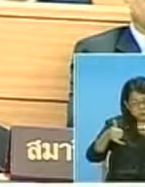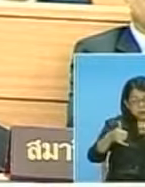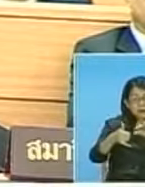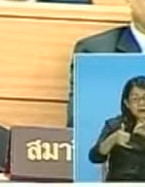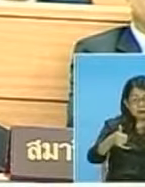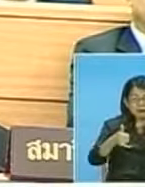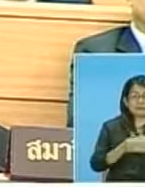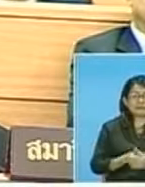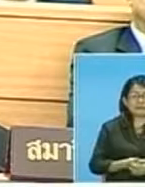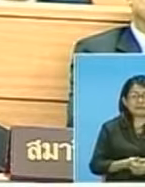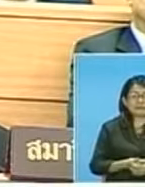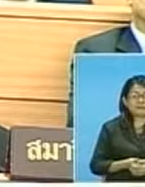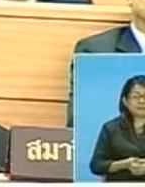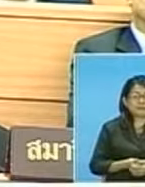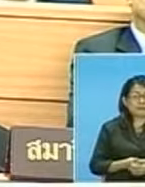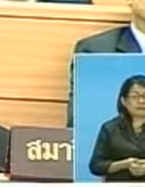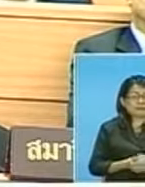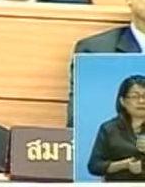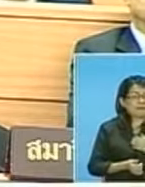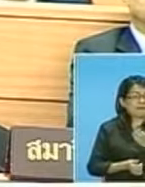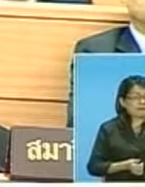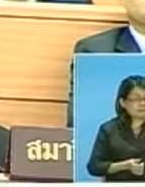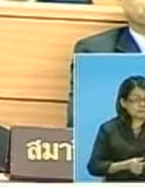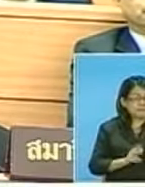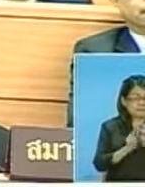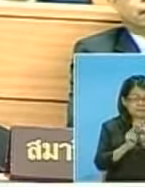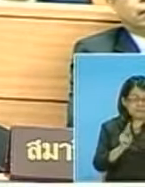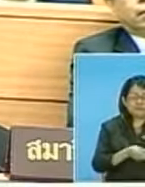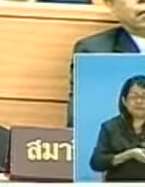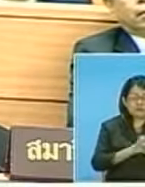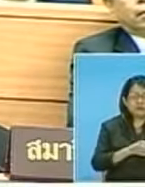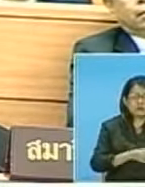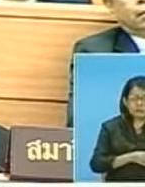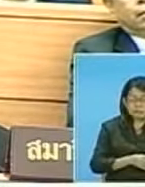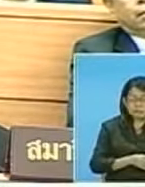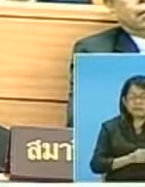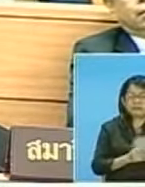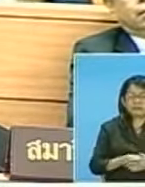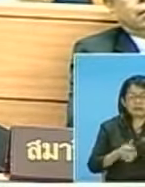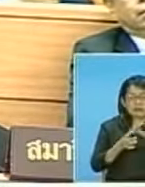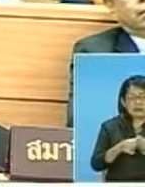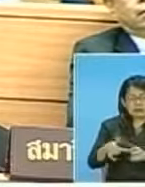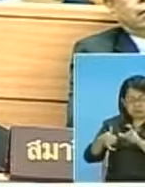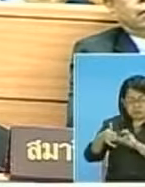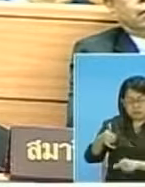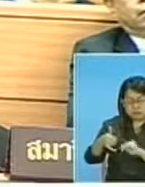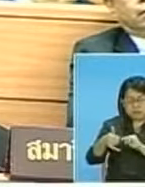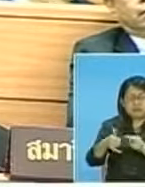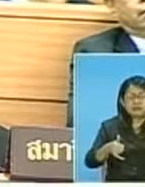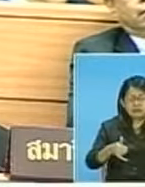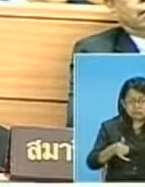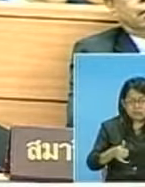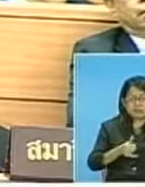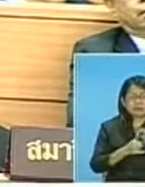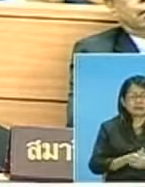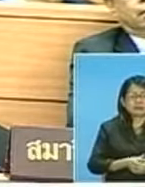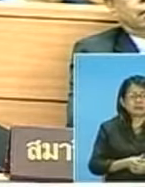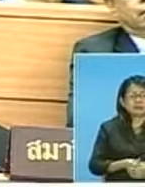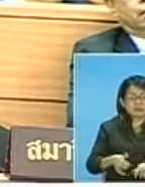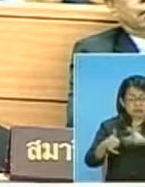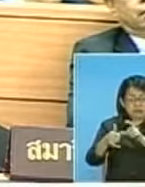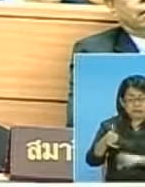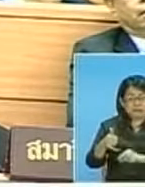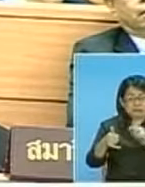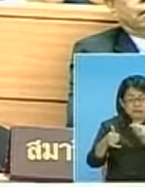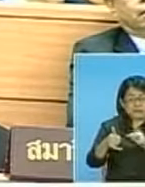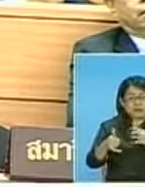ราะฉะนั้นผมค่อยๆขอให้ท่านกรรมาธิการนะได้ทบทวนคุณสมบัติอีกสักครั้งหนึ่งครับคุณสมบัติ